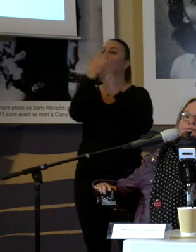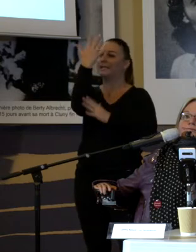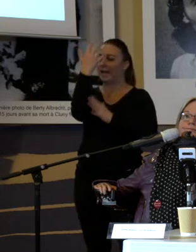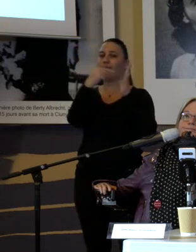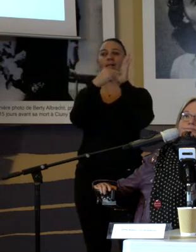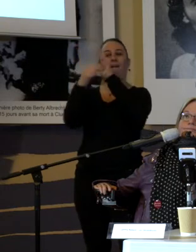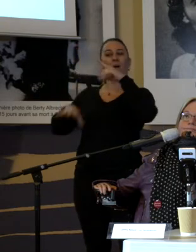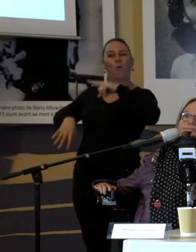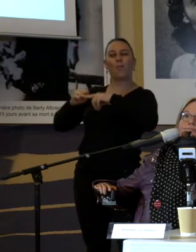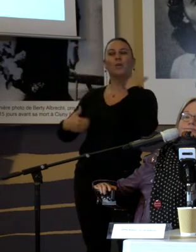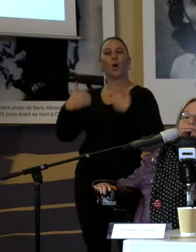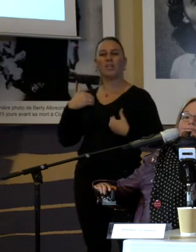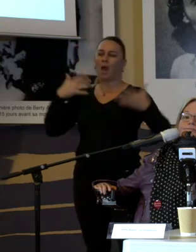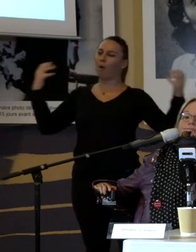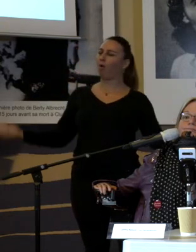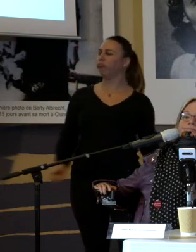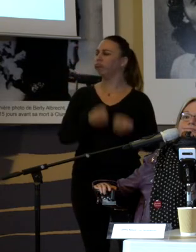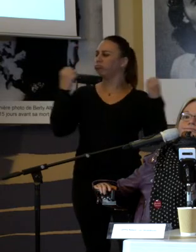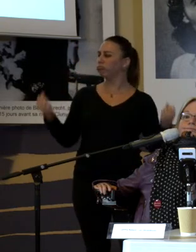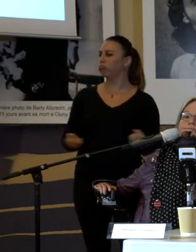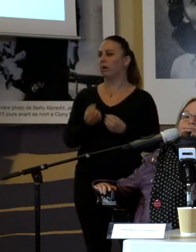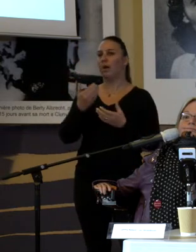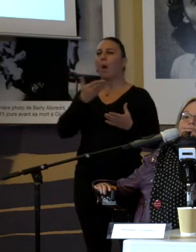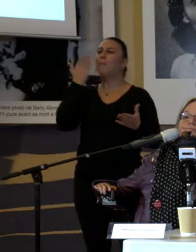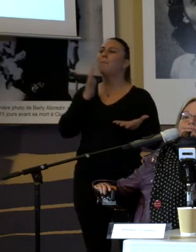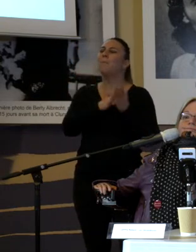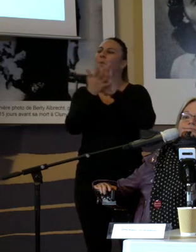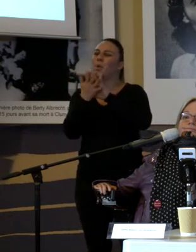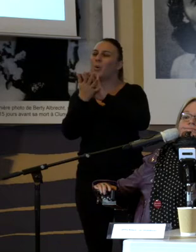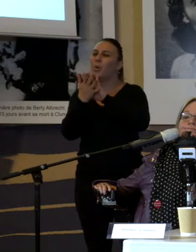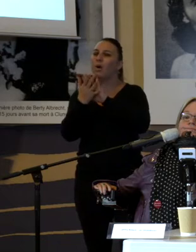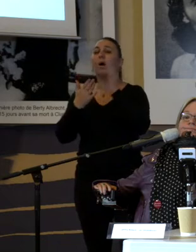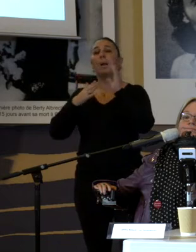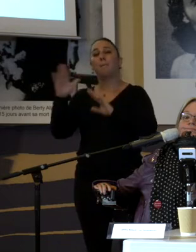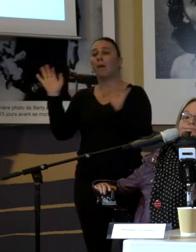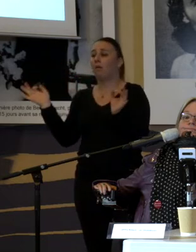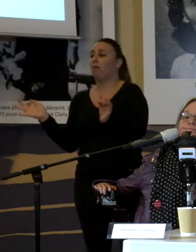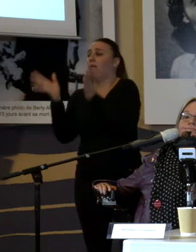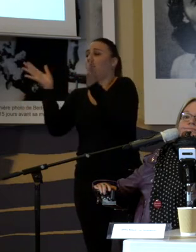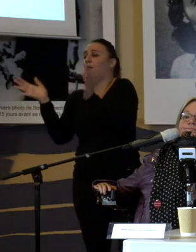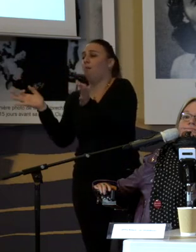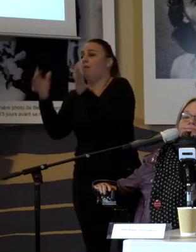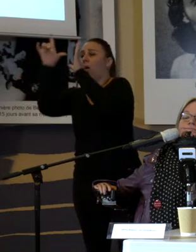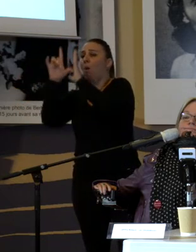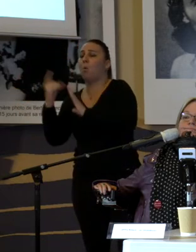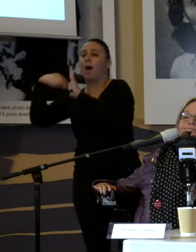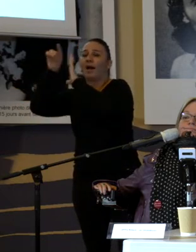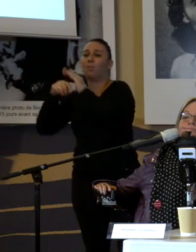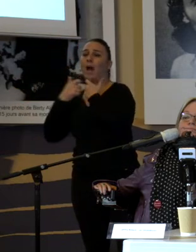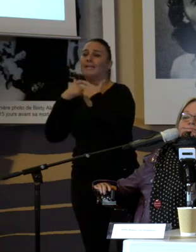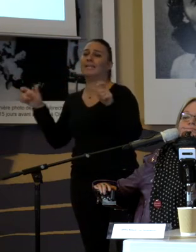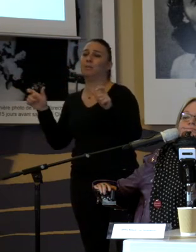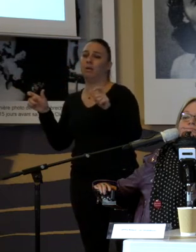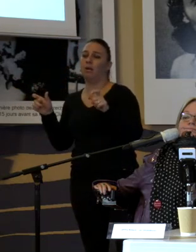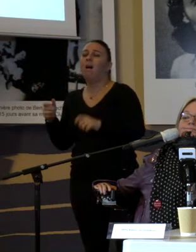la compensation du handicap et elle a amélioré, mais alors par contre uniquement à la marge, les lois et les règlements sur l'accessibilité. Les seuls